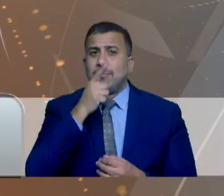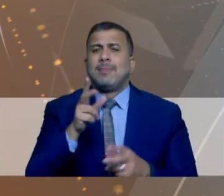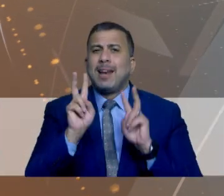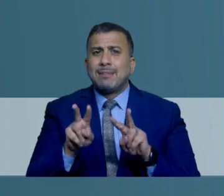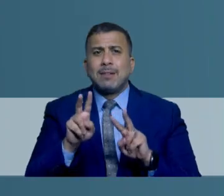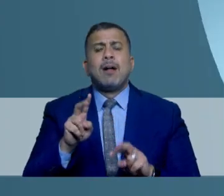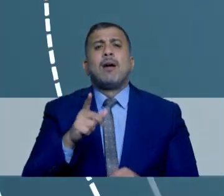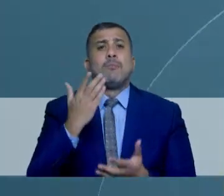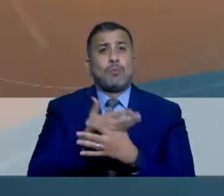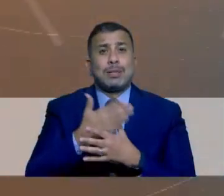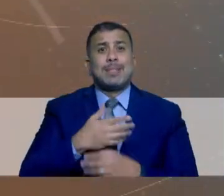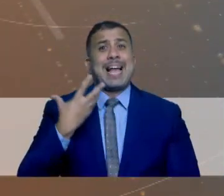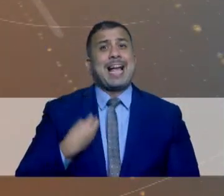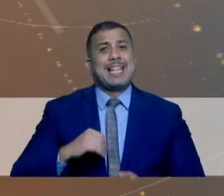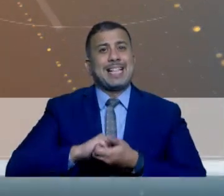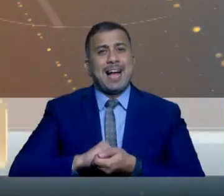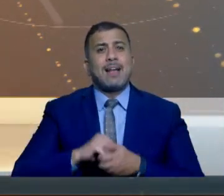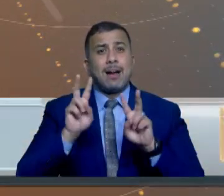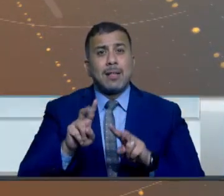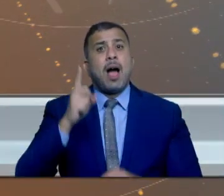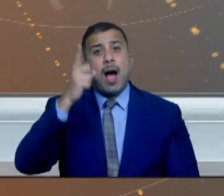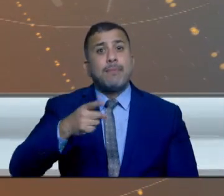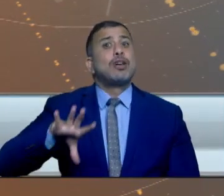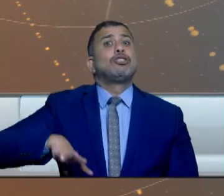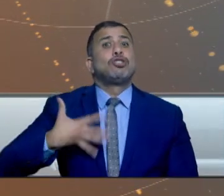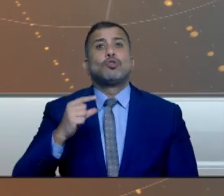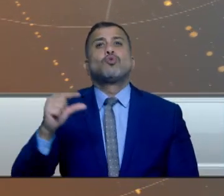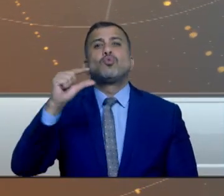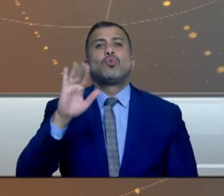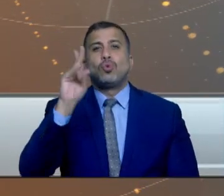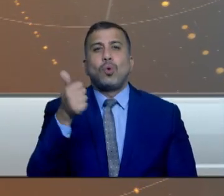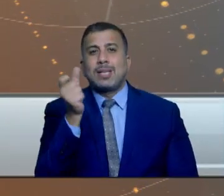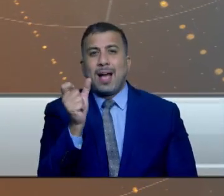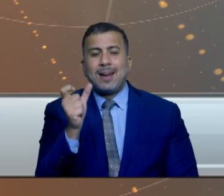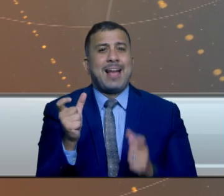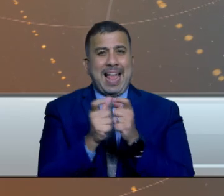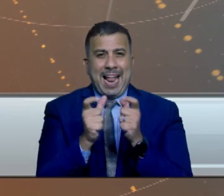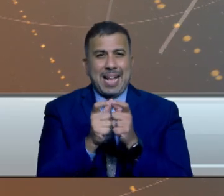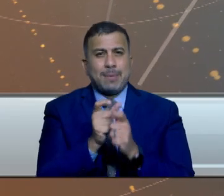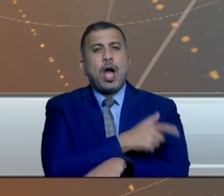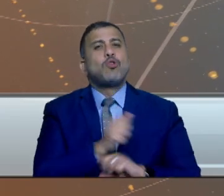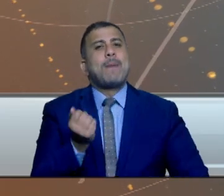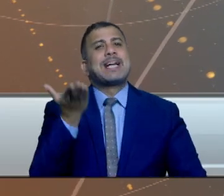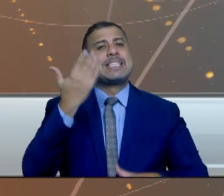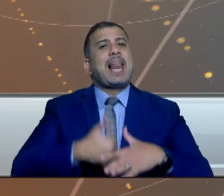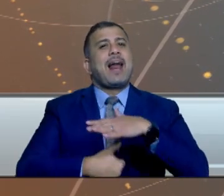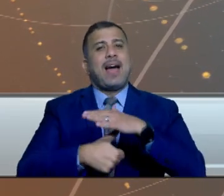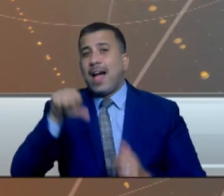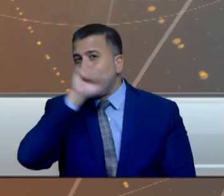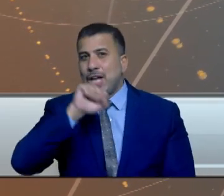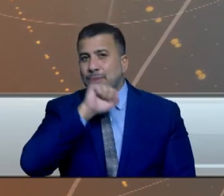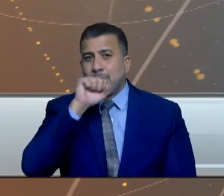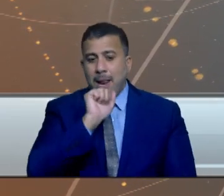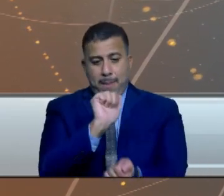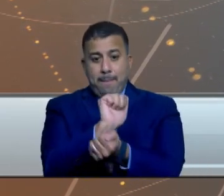وفي سياق متصل وبمناسبه عيد الاتحاد ايضا امر صاحب السمو الشيخ الدكتور سلطان بن محمد القاسمي عضو